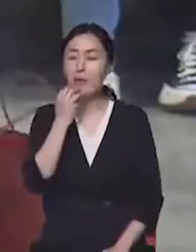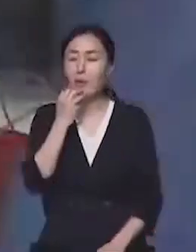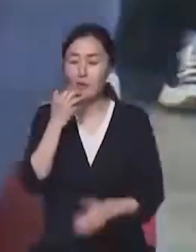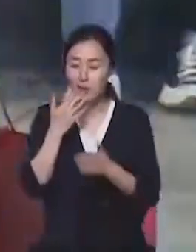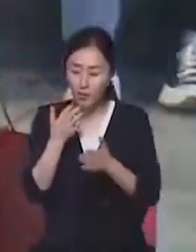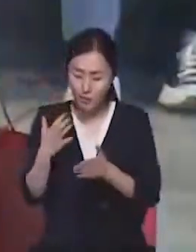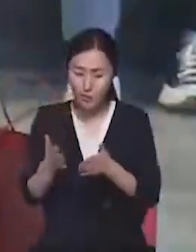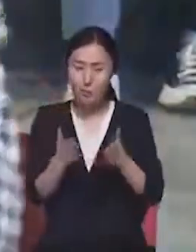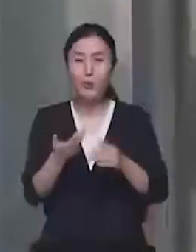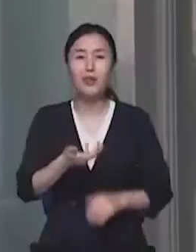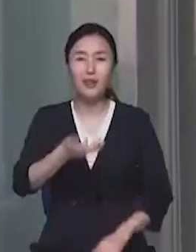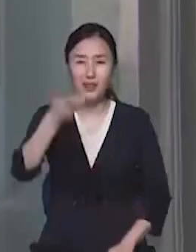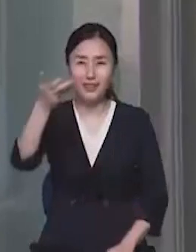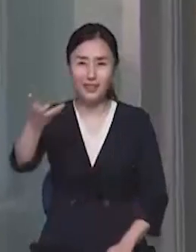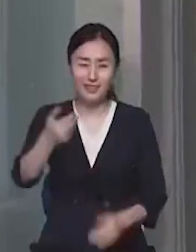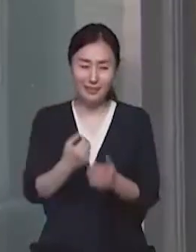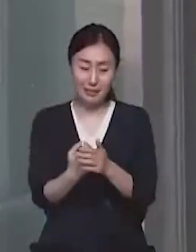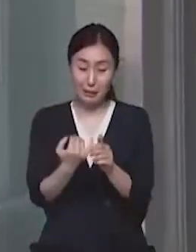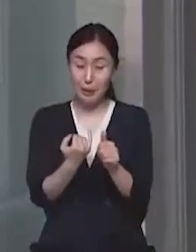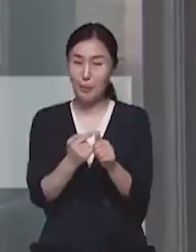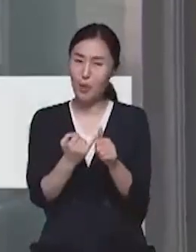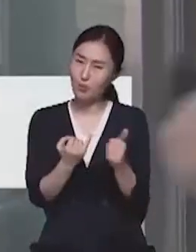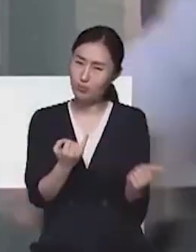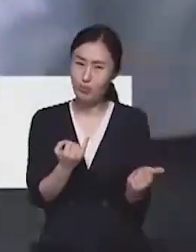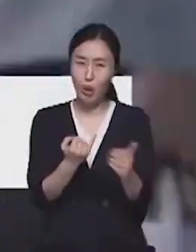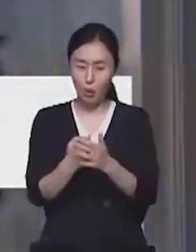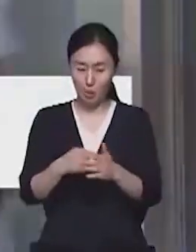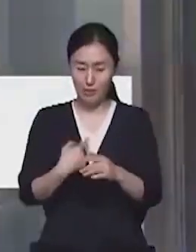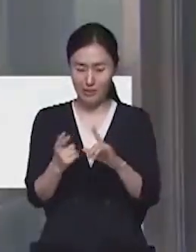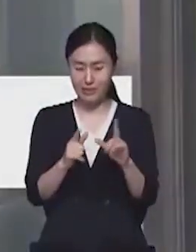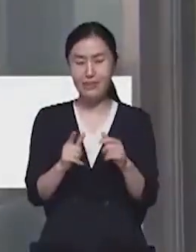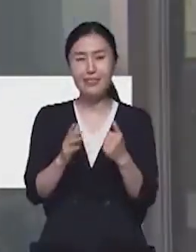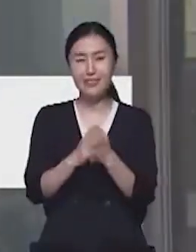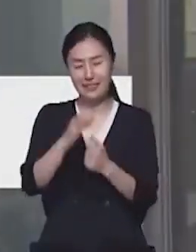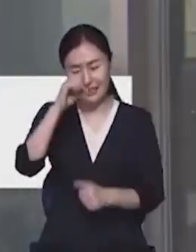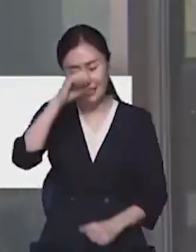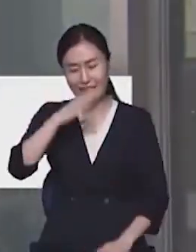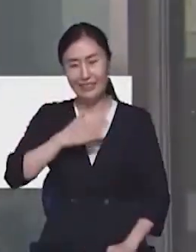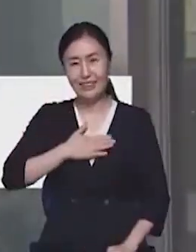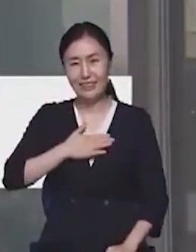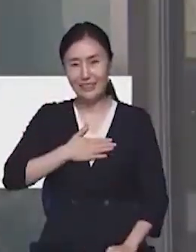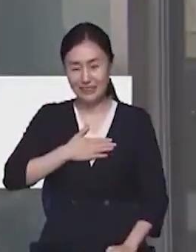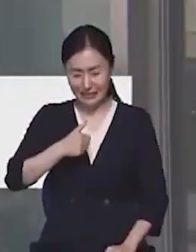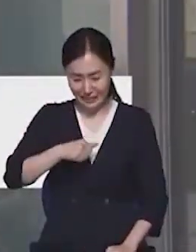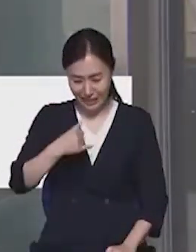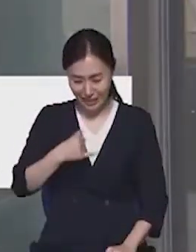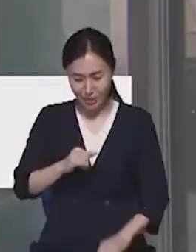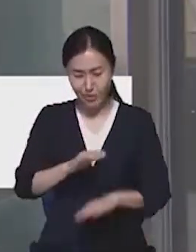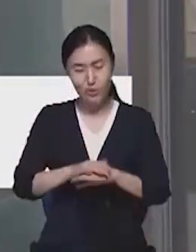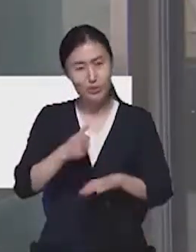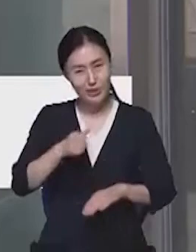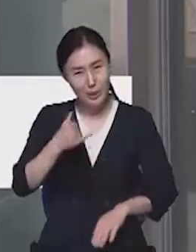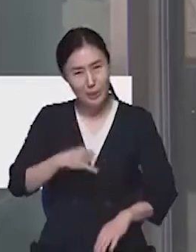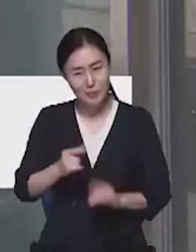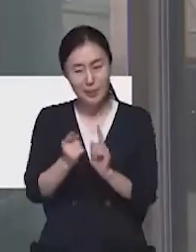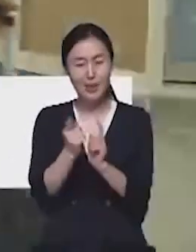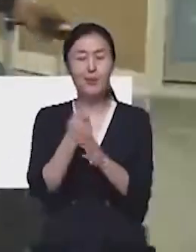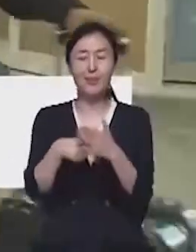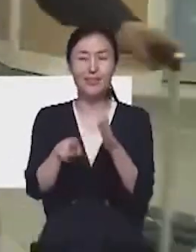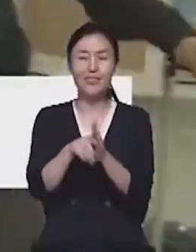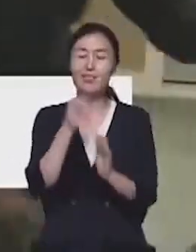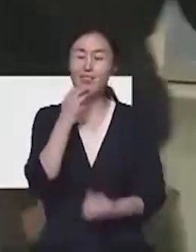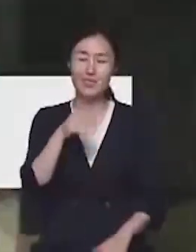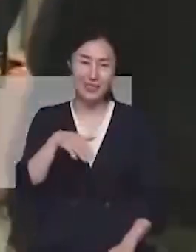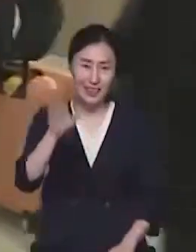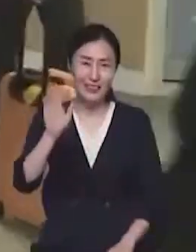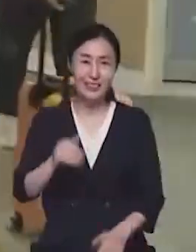영감님 돌아가시고 혼자 있으니까 내가 올라가야지 아들들 보면 반갑고 선지들 보면 반갑고